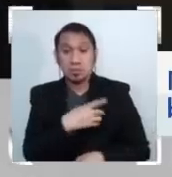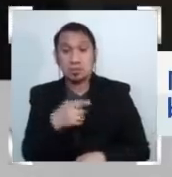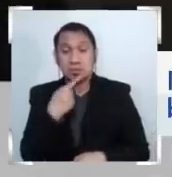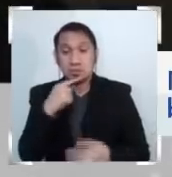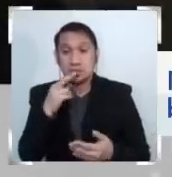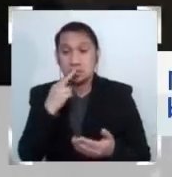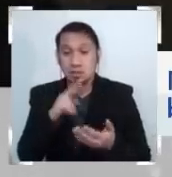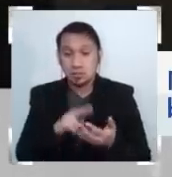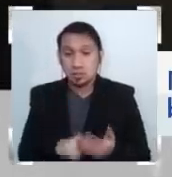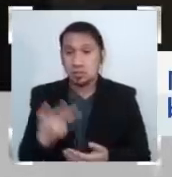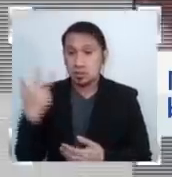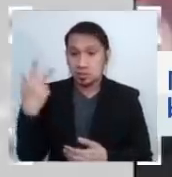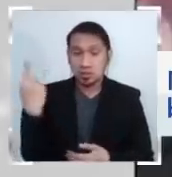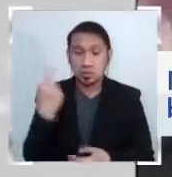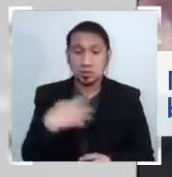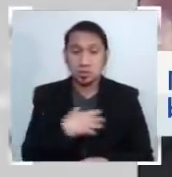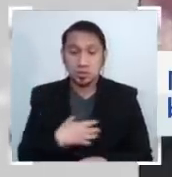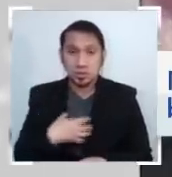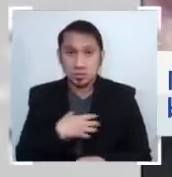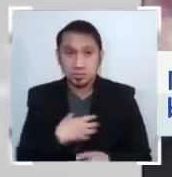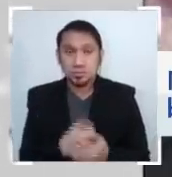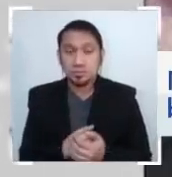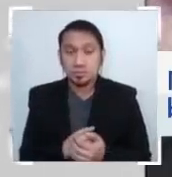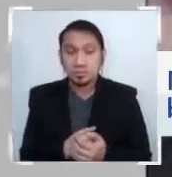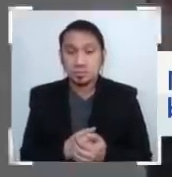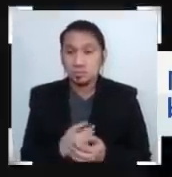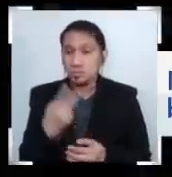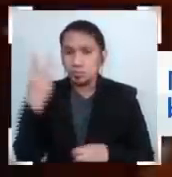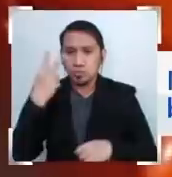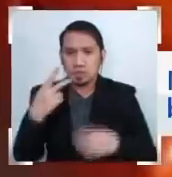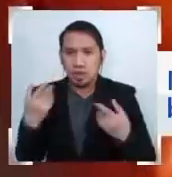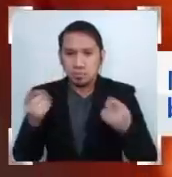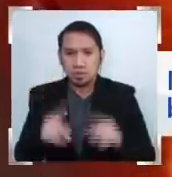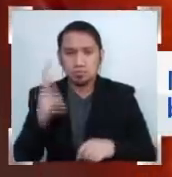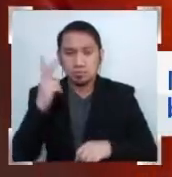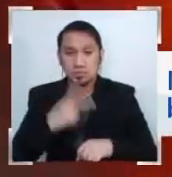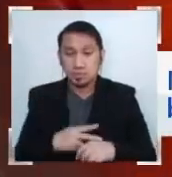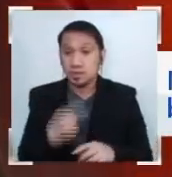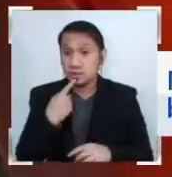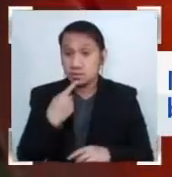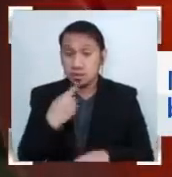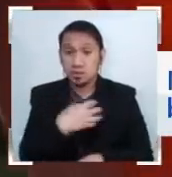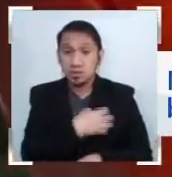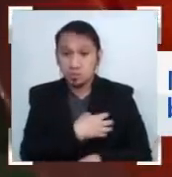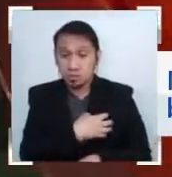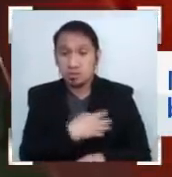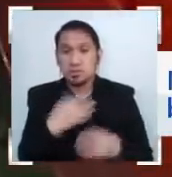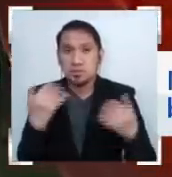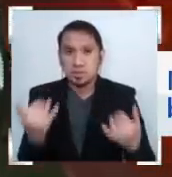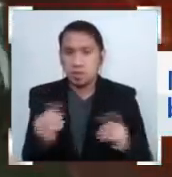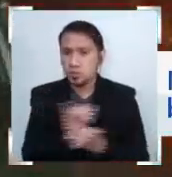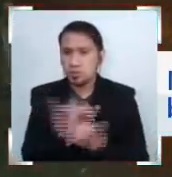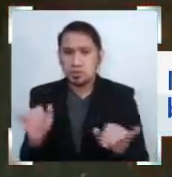lang ang nagreklamo sa kanila na nabiktima ng magkasunod na basag kotse modus. Sabi ng pulisya, may mga kaparehong insidente